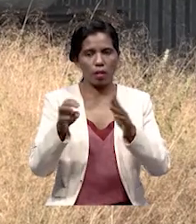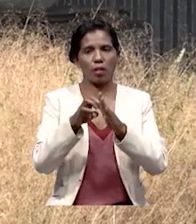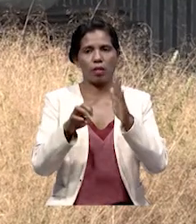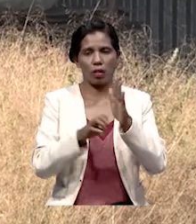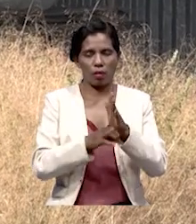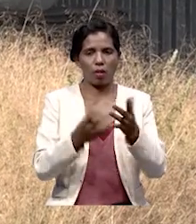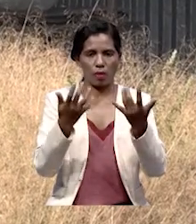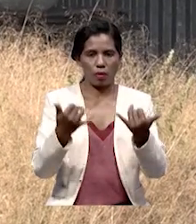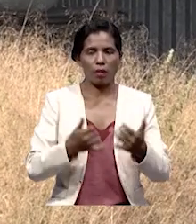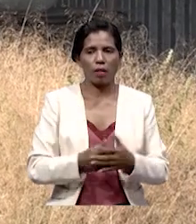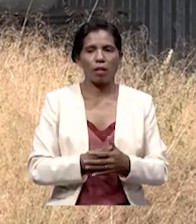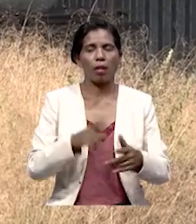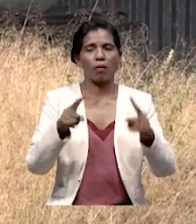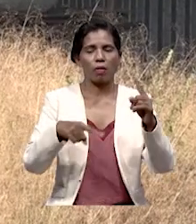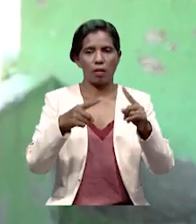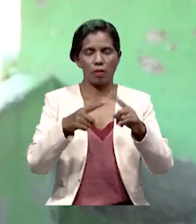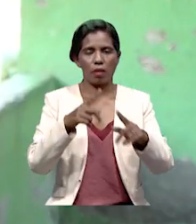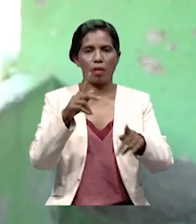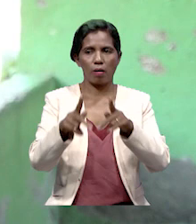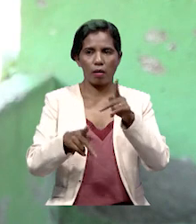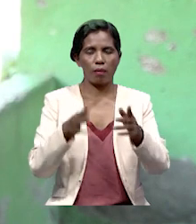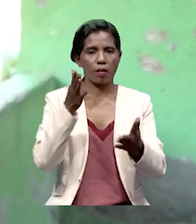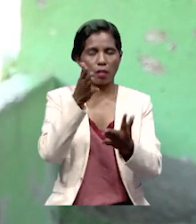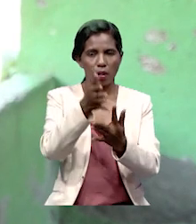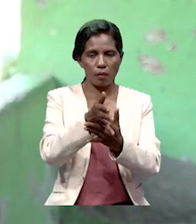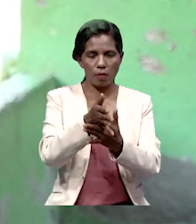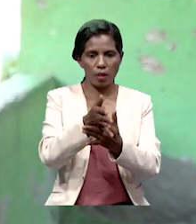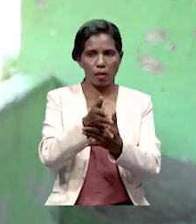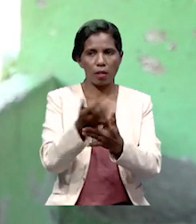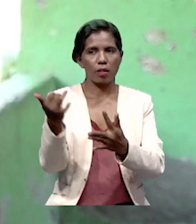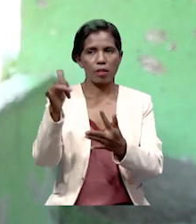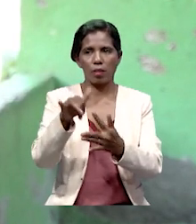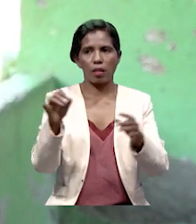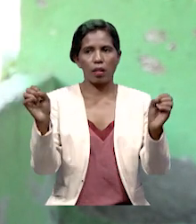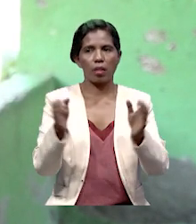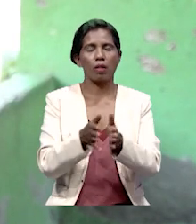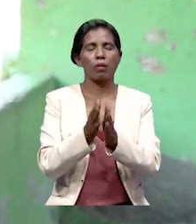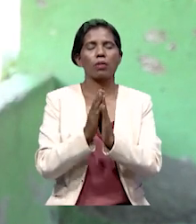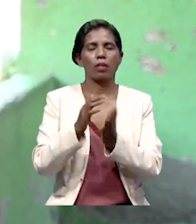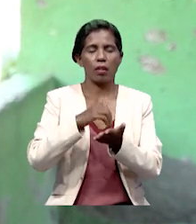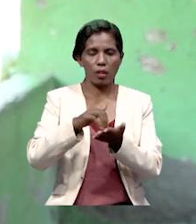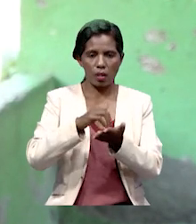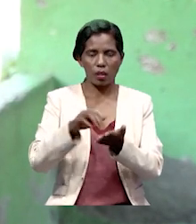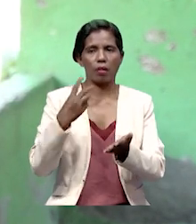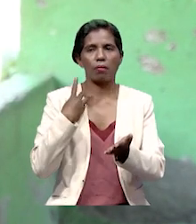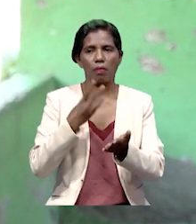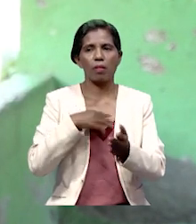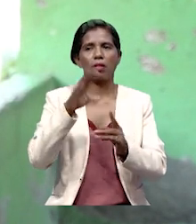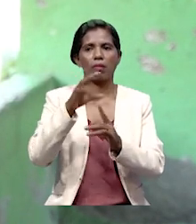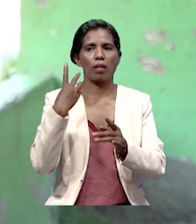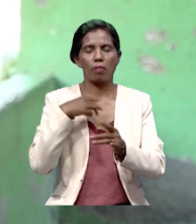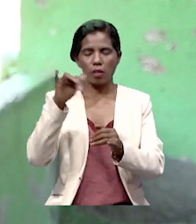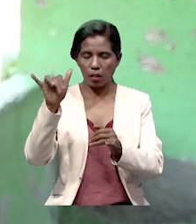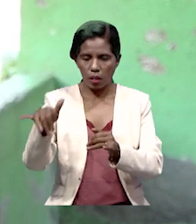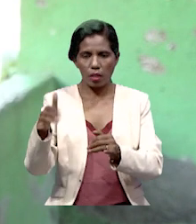Entau uang hira itanya sira daun sira tama bahela hina bamo sirla mai husu lisensa ba ami di hang sefi ami hela hina